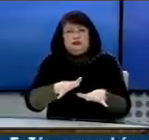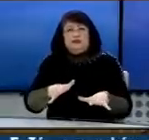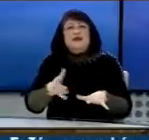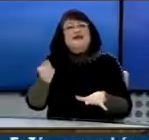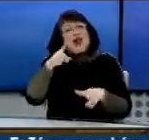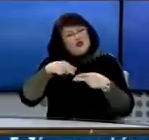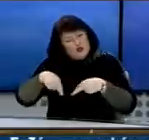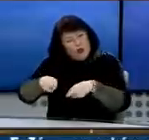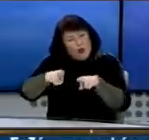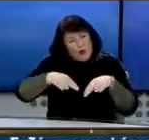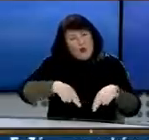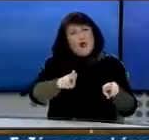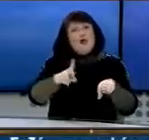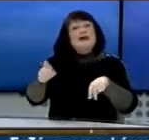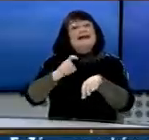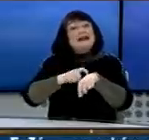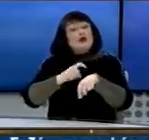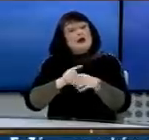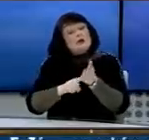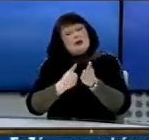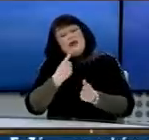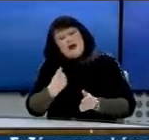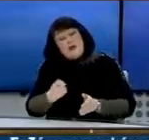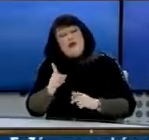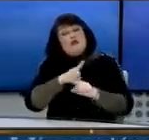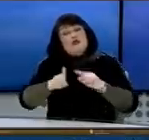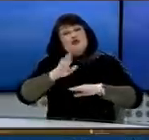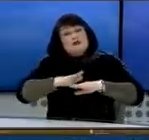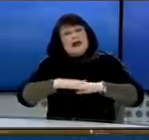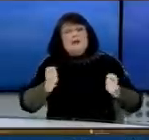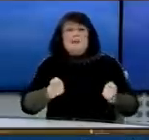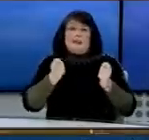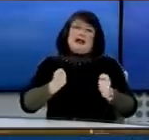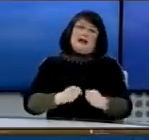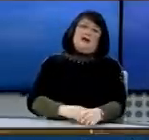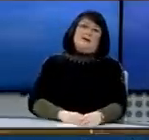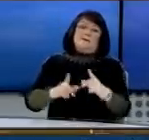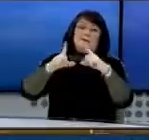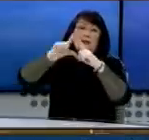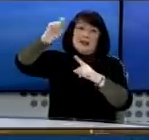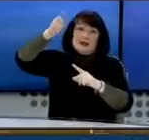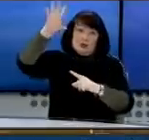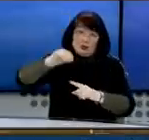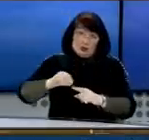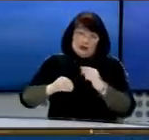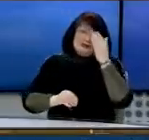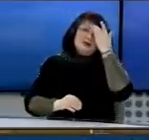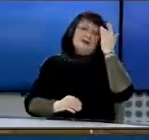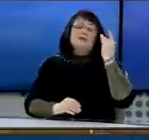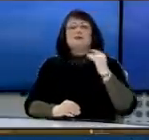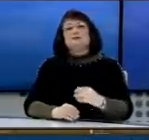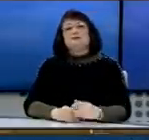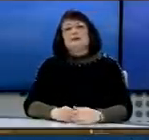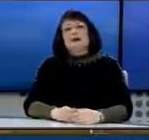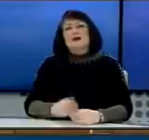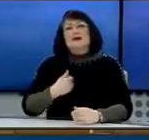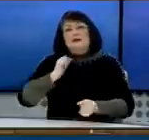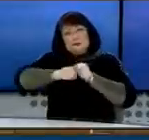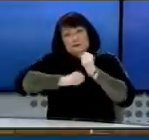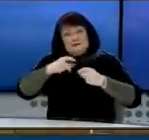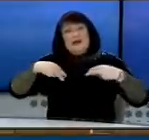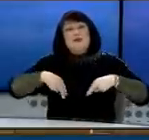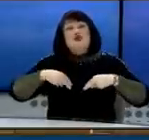κεντρικές αρτηρίες, όλα στην ώρα τους. Όσο για την ηλεκτροδότηση, δεν υπάρχει καμία αμφιβολία ότι χάρη στις προσπάθειες του